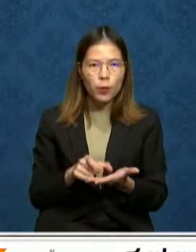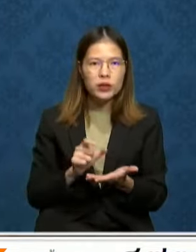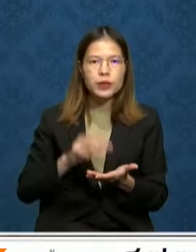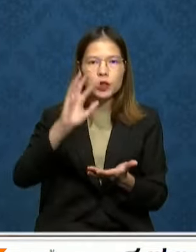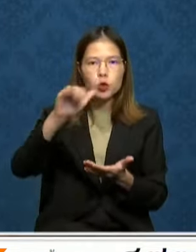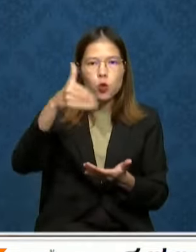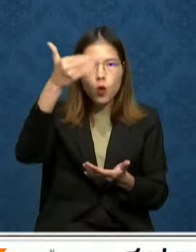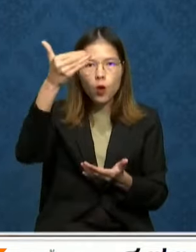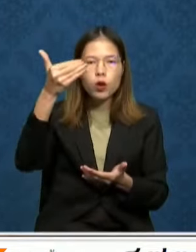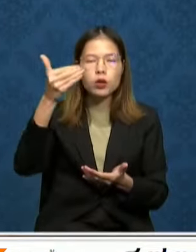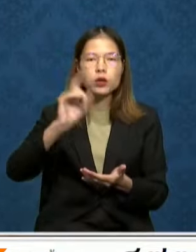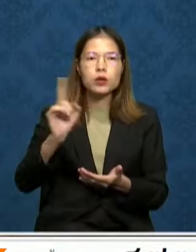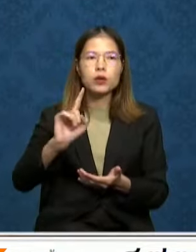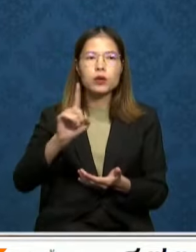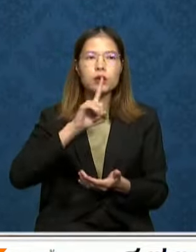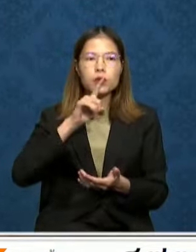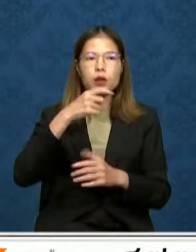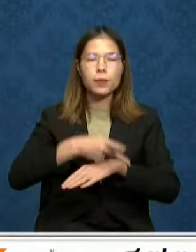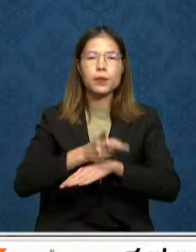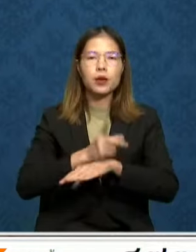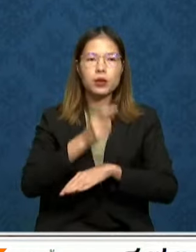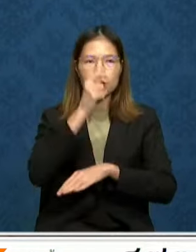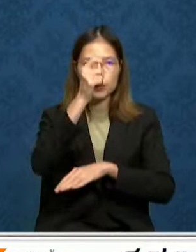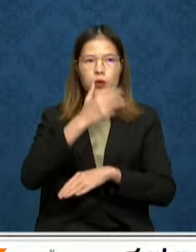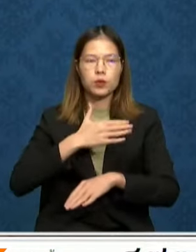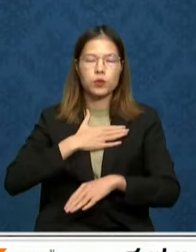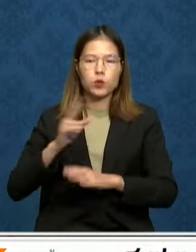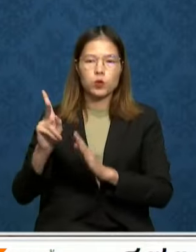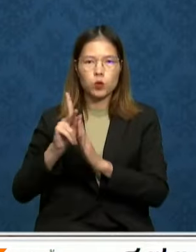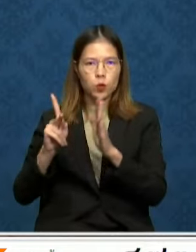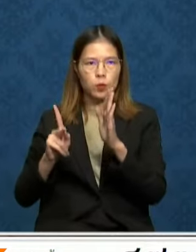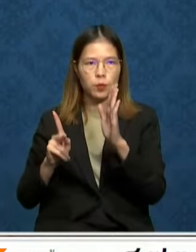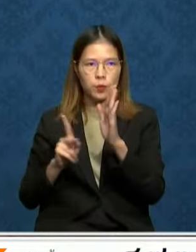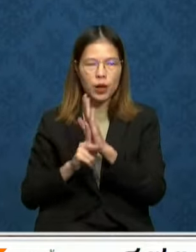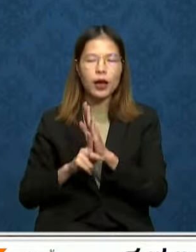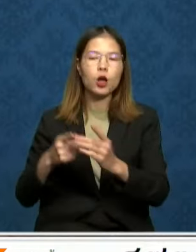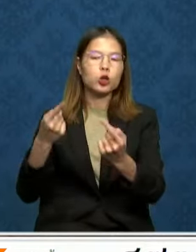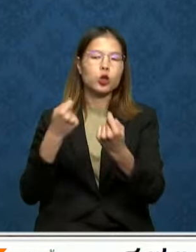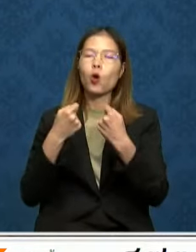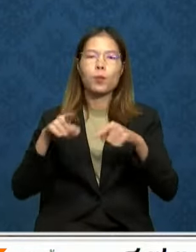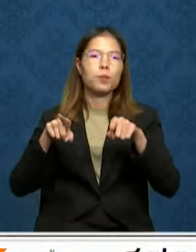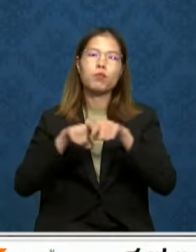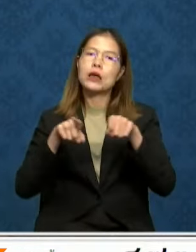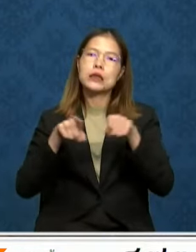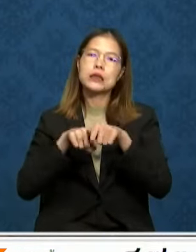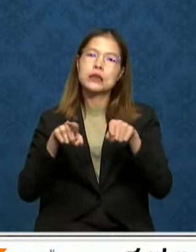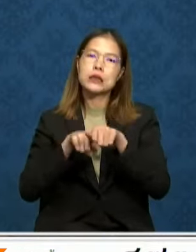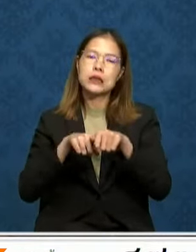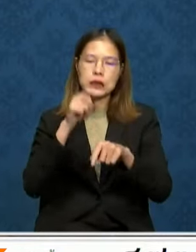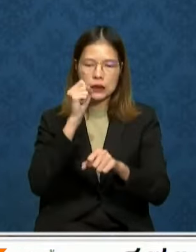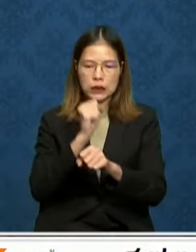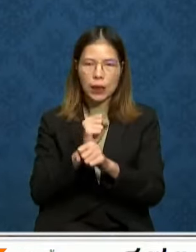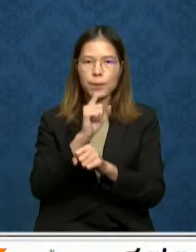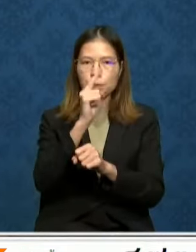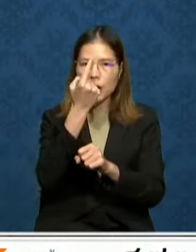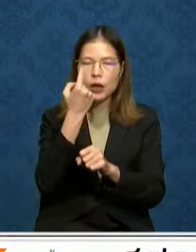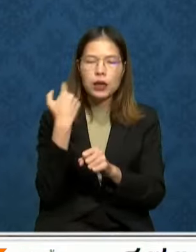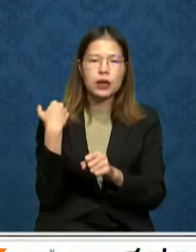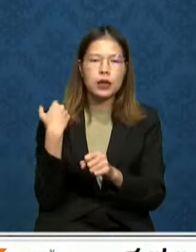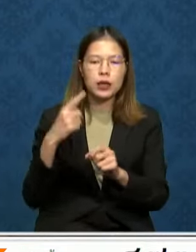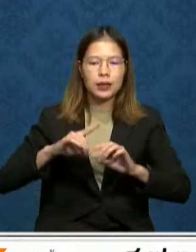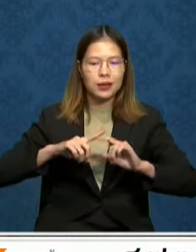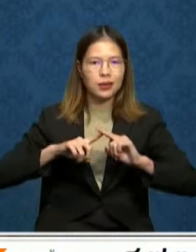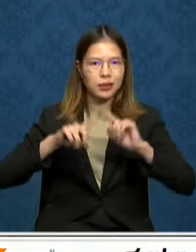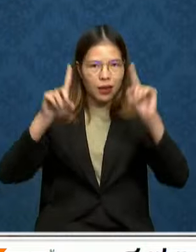ก่อนท่านประธานที่เคารพครับผมคุยกับนักกฎหมาย10คนก็ตอบเหมือนกันนะครับทำใหม่ไม่เหมือนการแก้ไขนะครับ